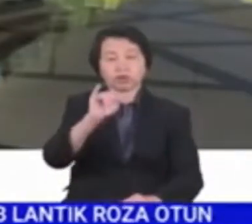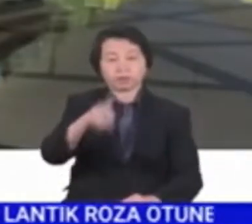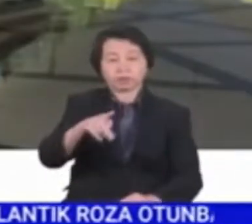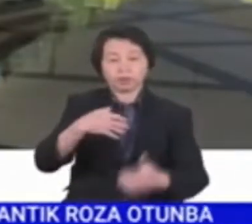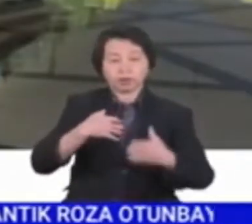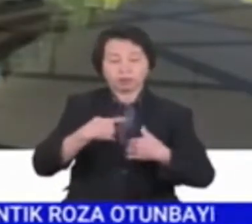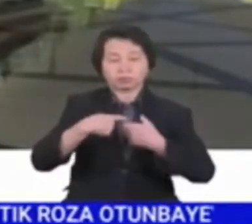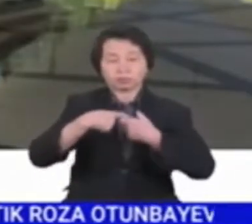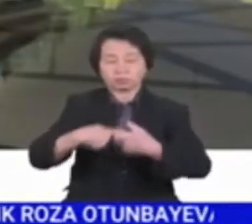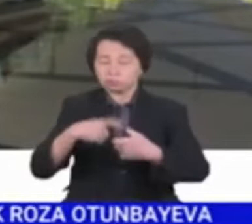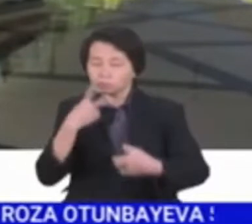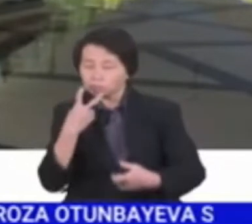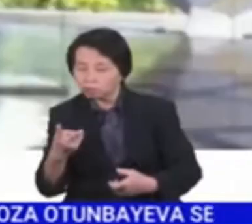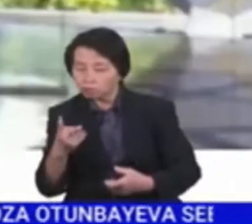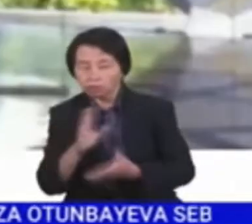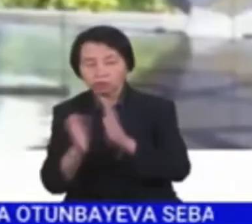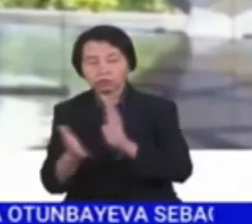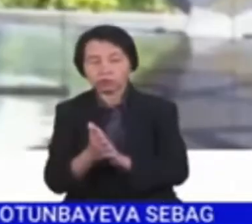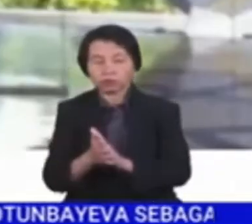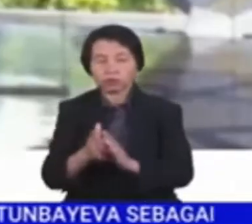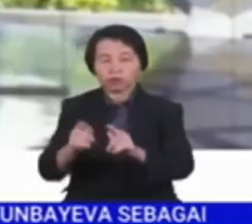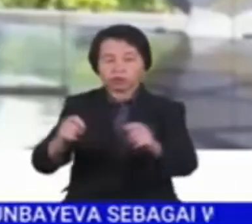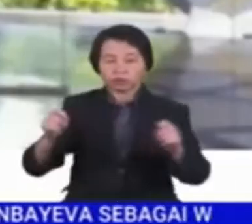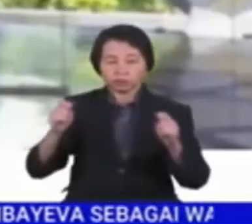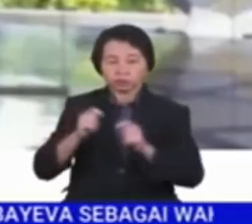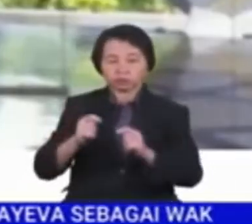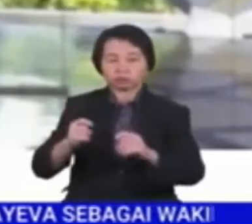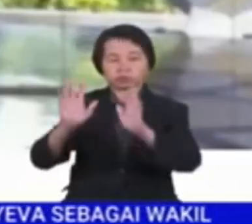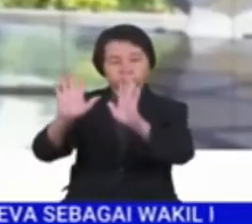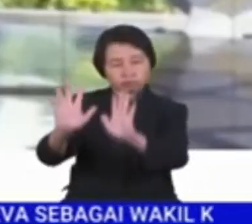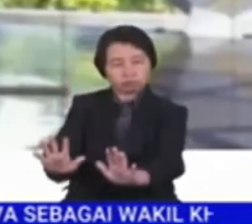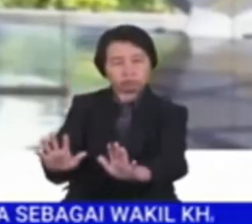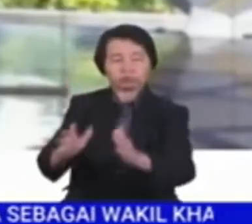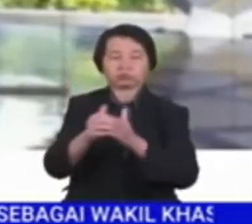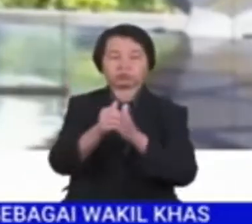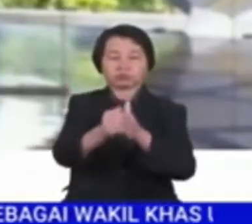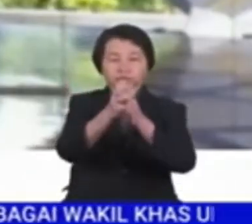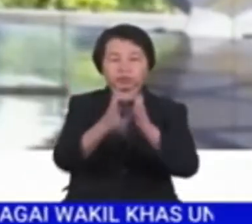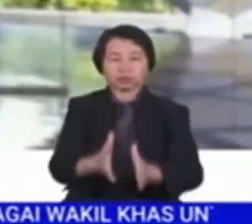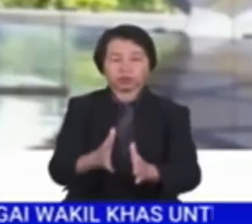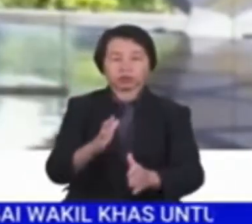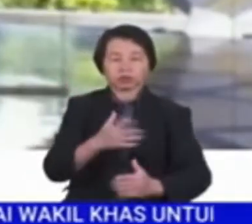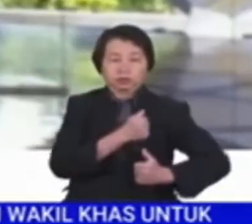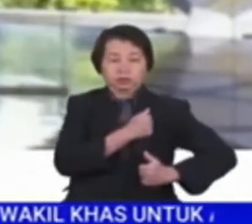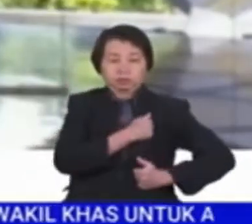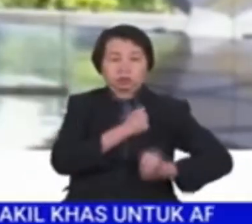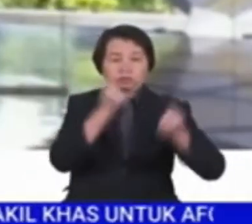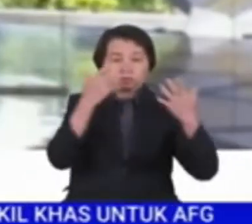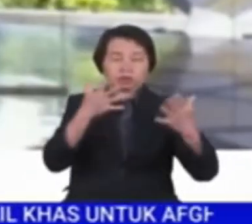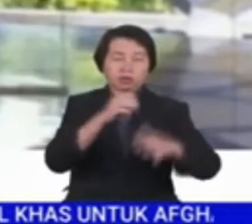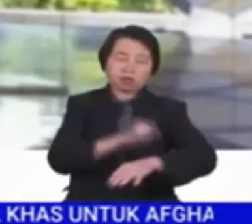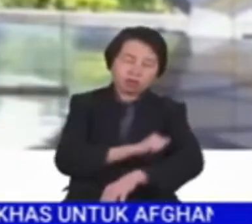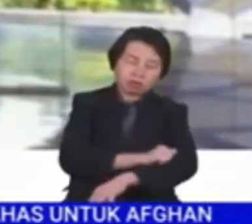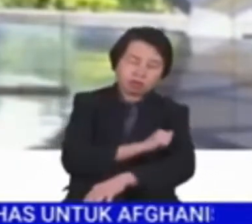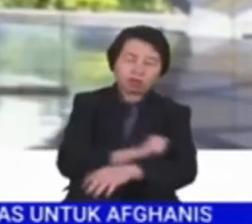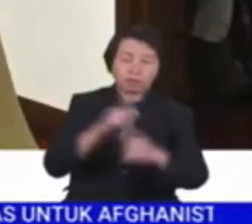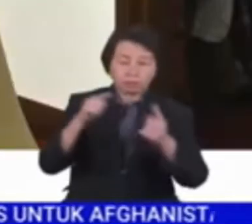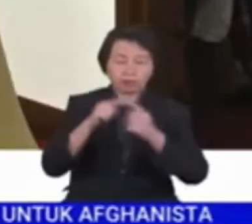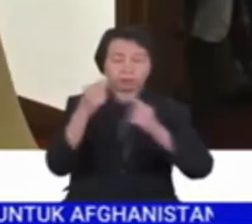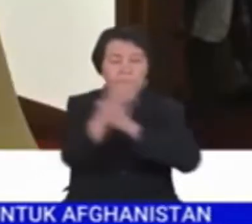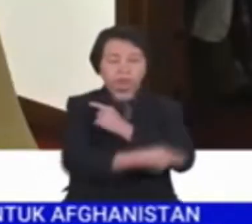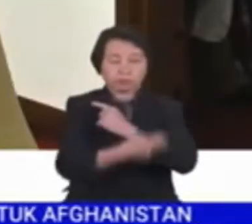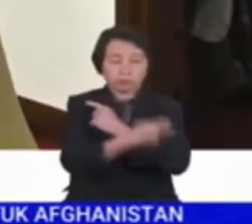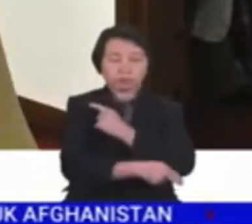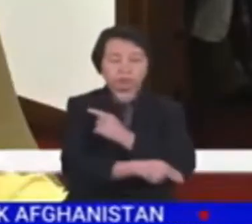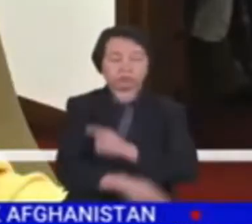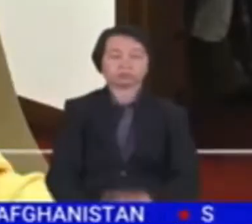tarikan Masjid Negara yang menjadi tempat persemadian pemimpin dan wira yang banyak berjasa kepada negara. Ini